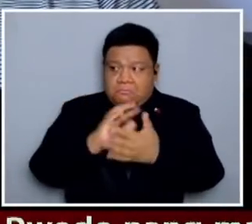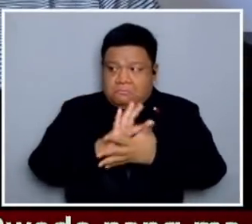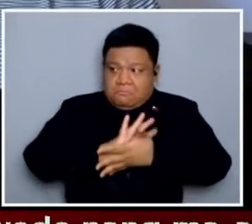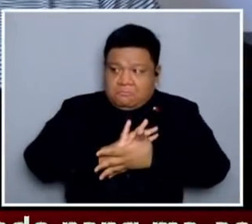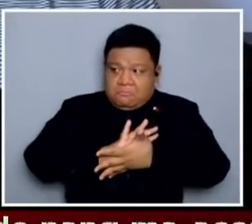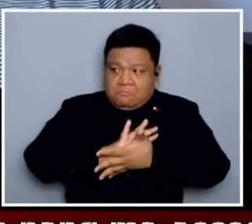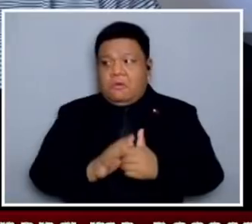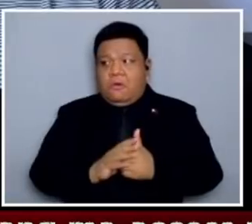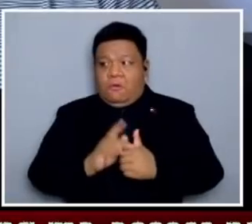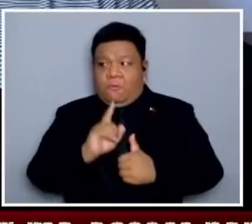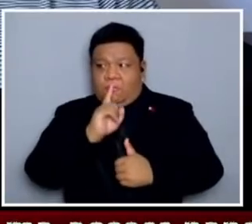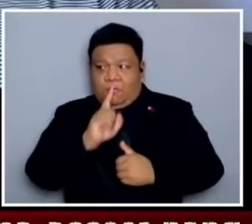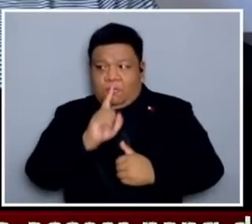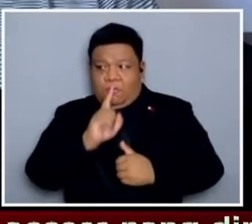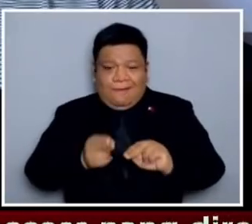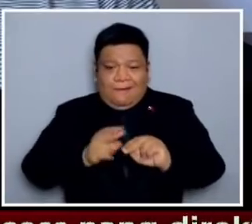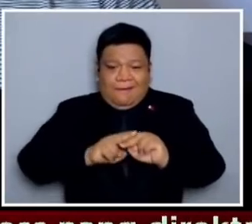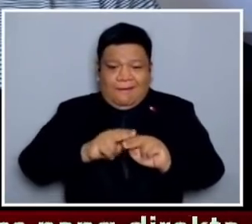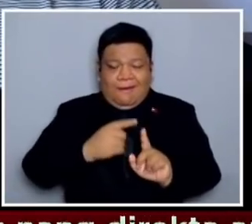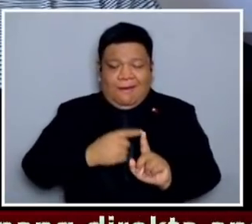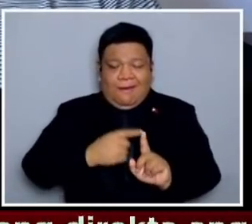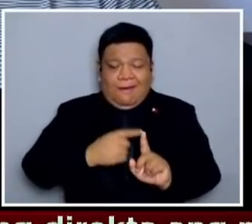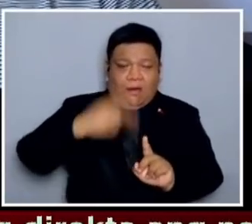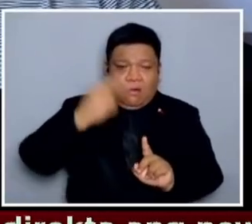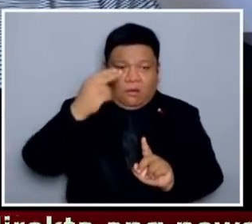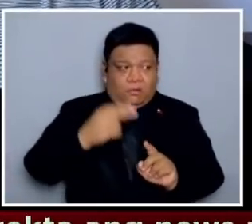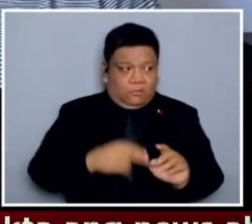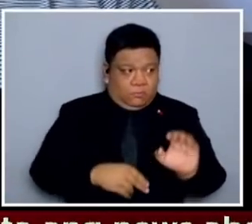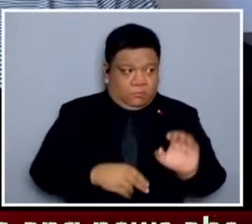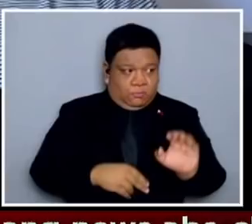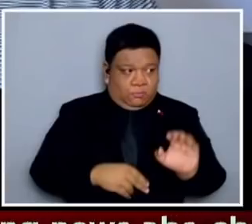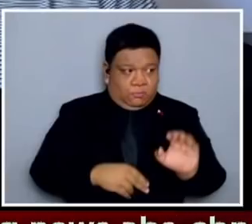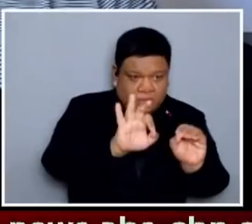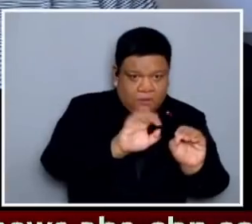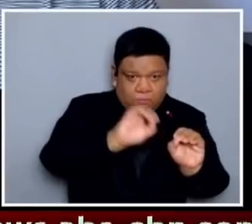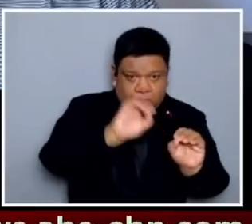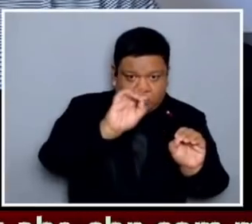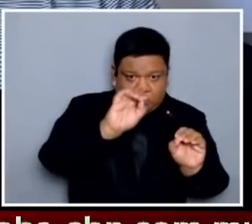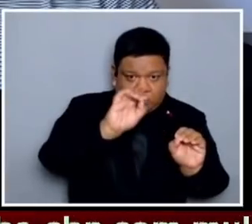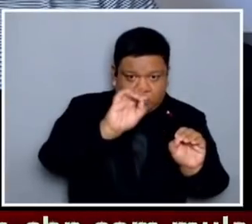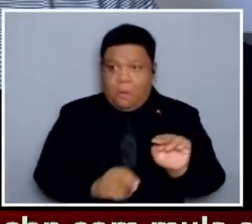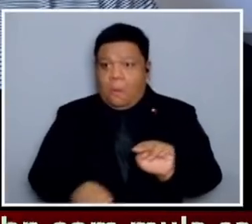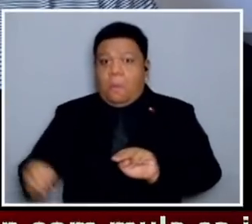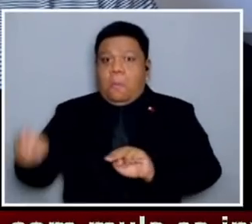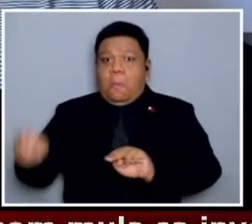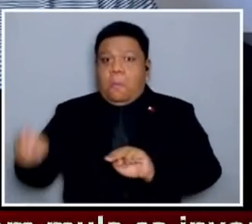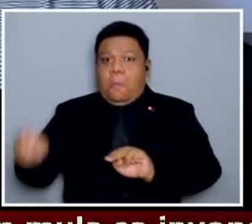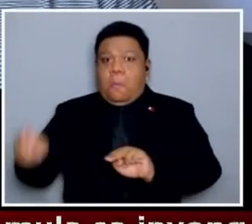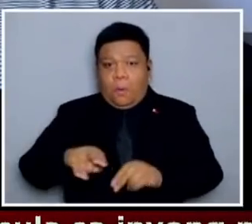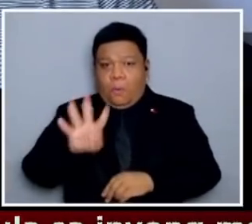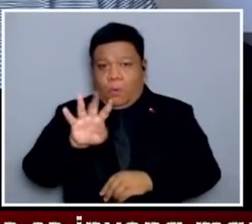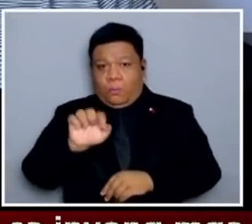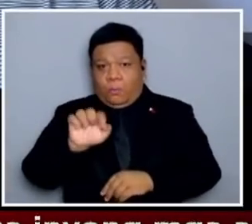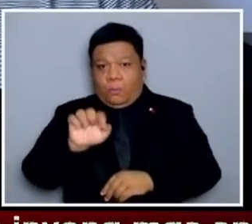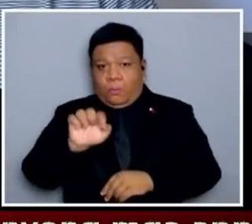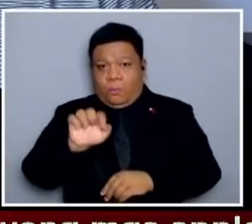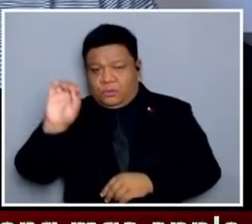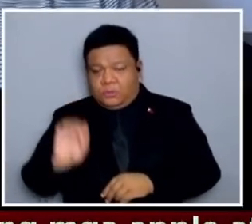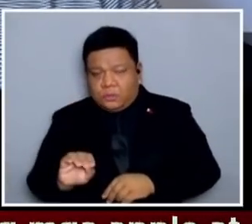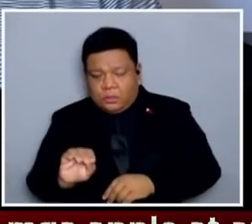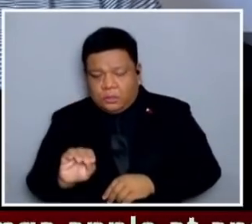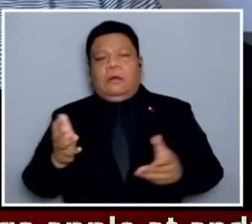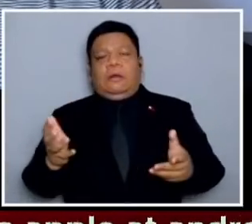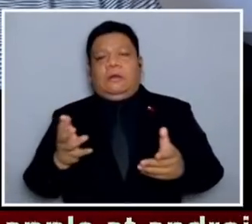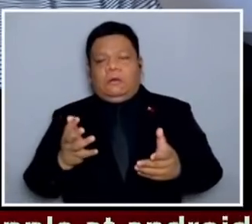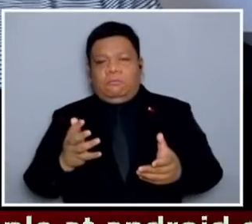4.5%. Although, one could also argue na talaga kasing mababa yung ating mga numbers na nakikita, no, in the past few weeks. Kaya kung meron mga